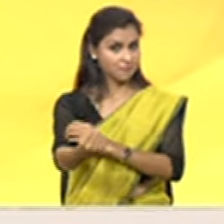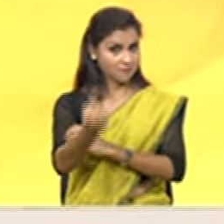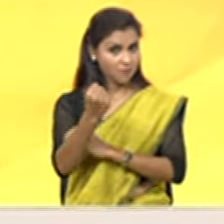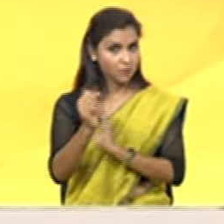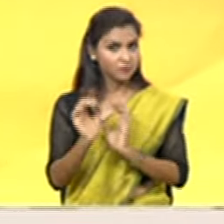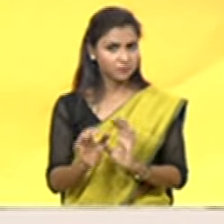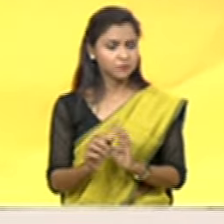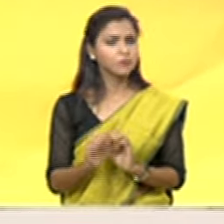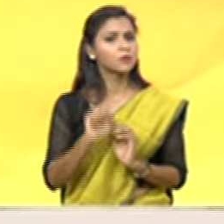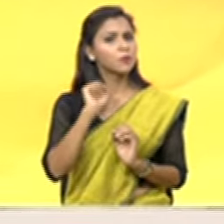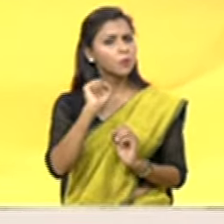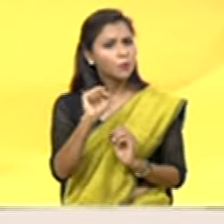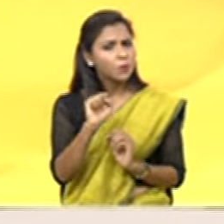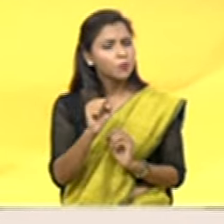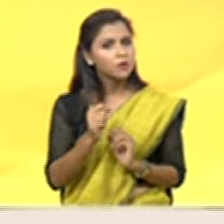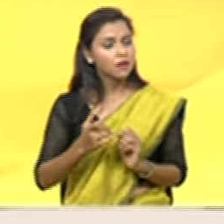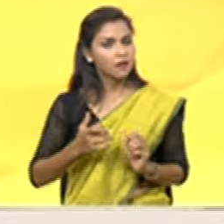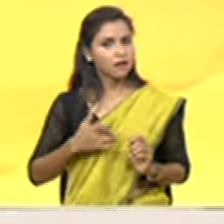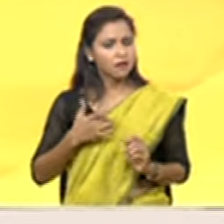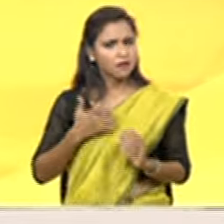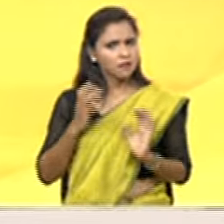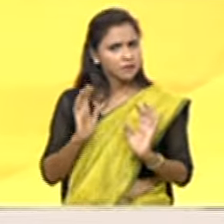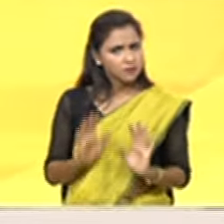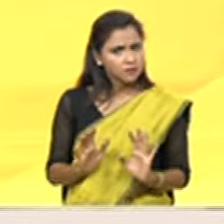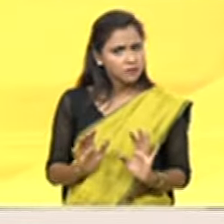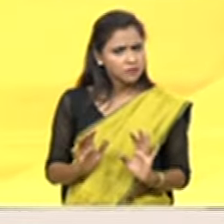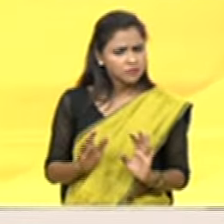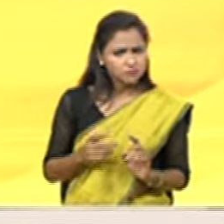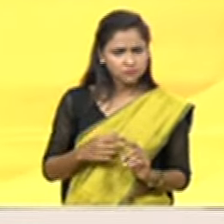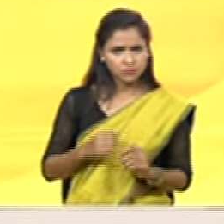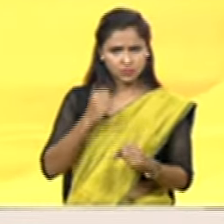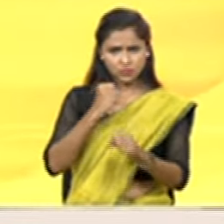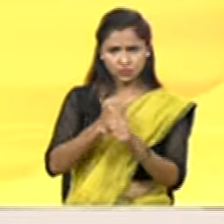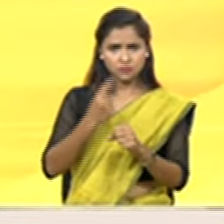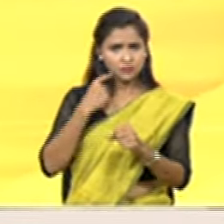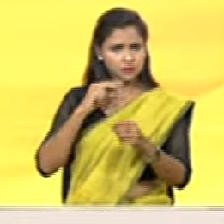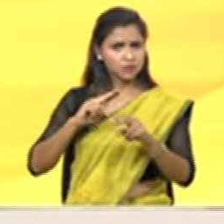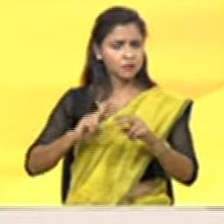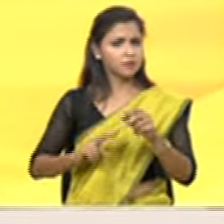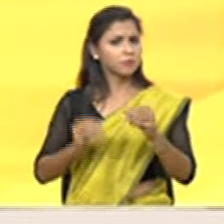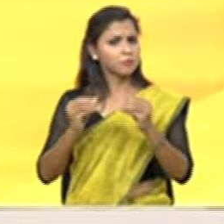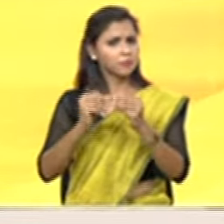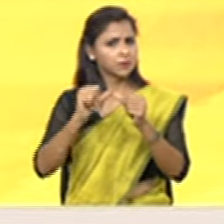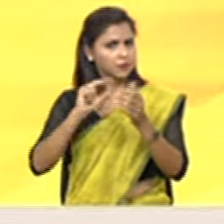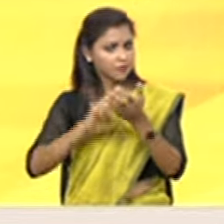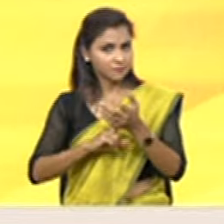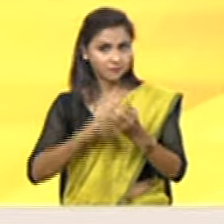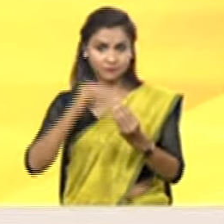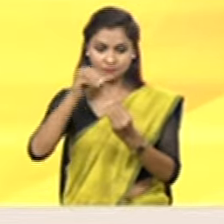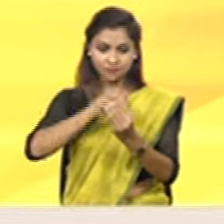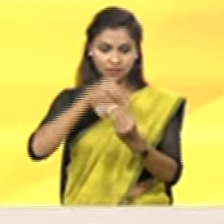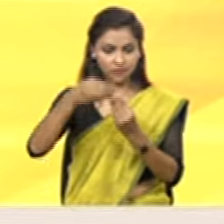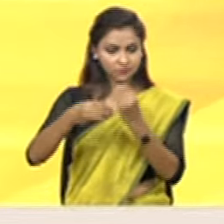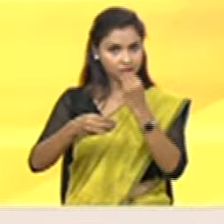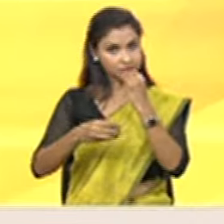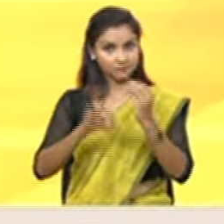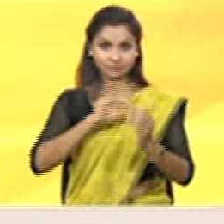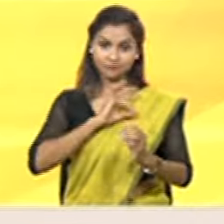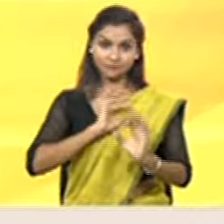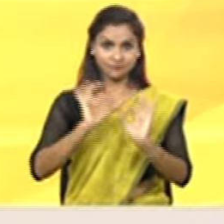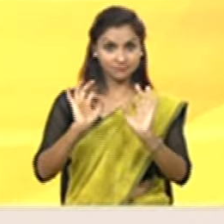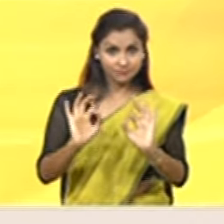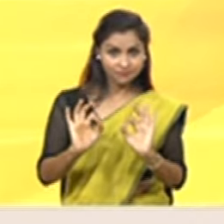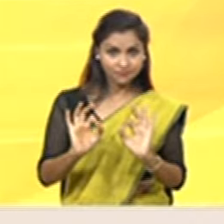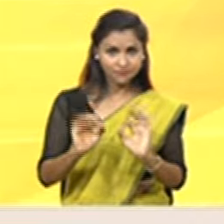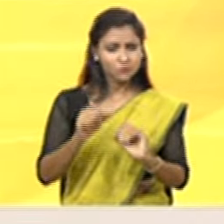उन्हें जब यह एहसास हुआ कि गिवंस को केले बहुत पसंद है तो